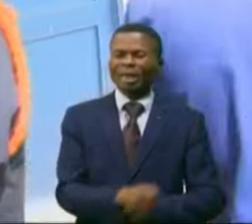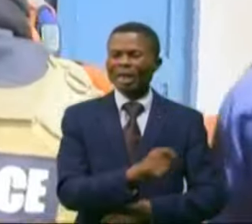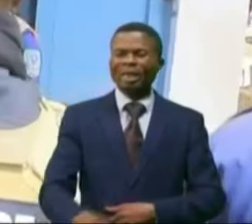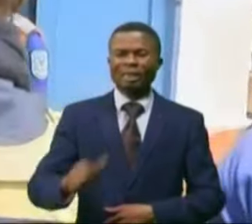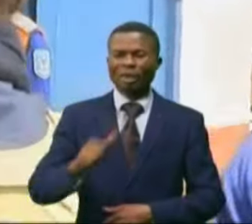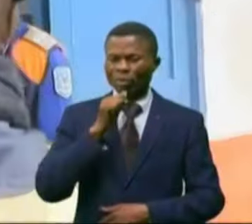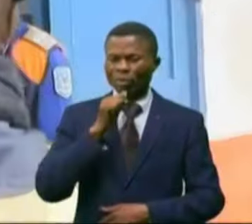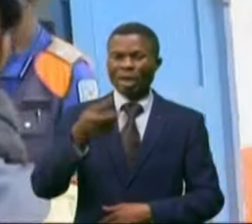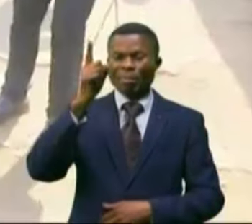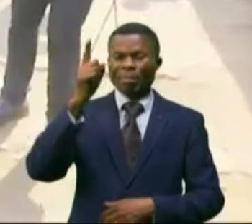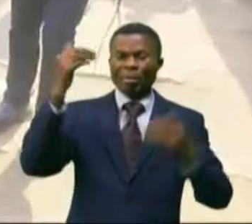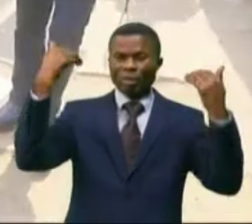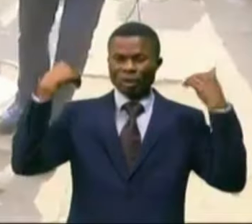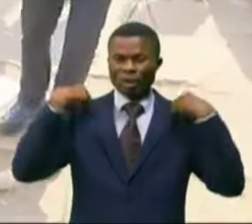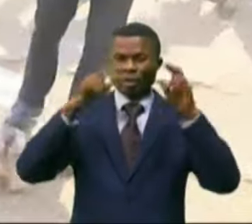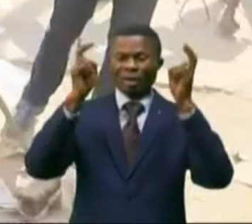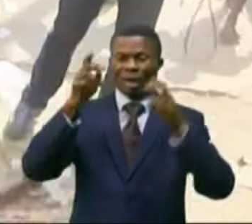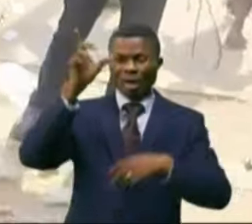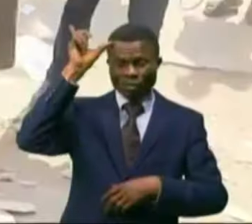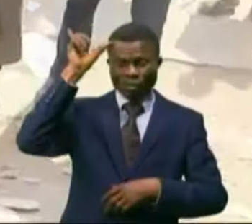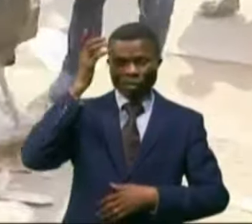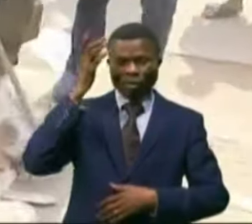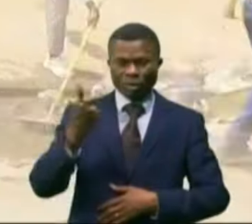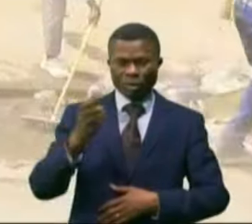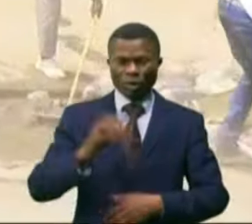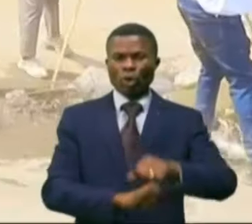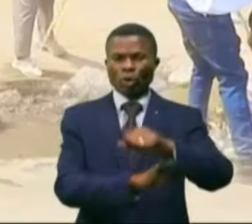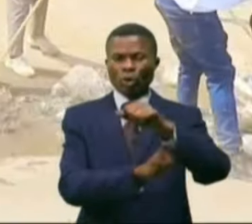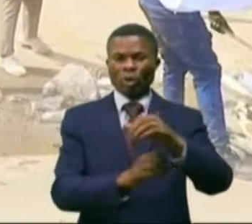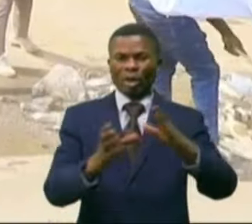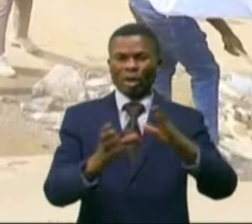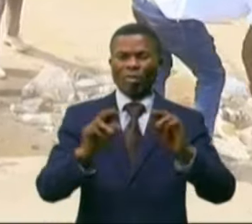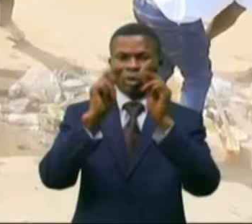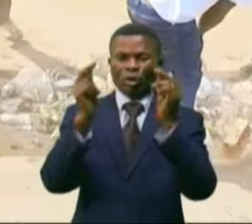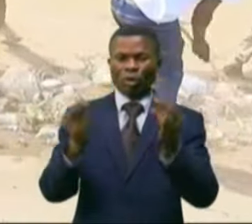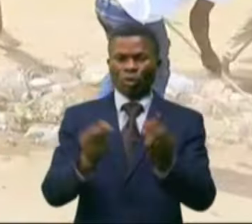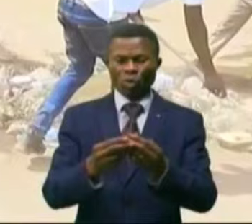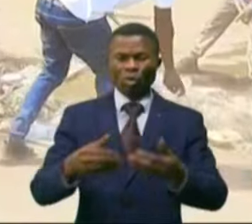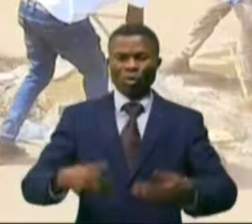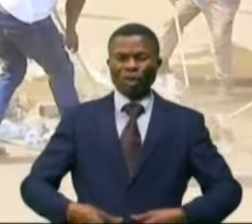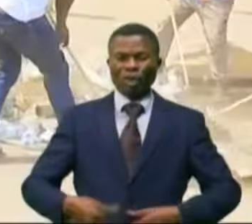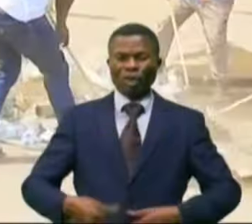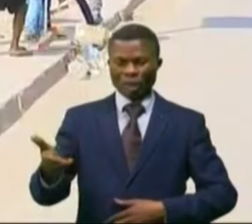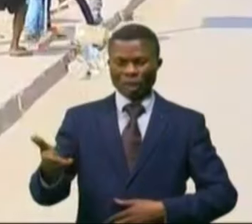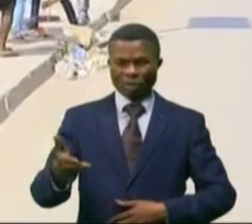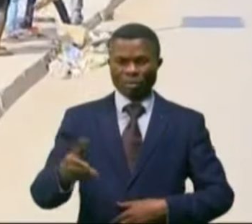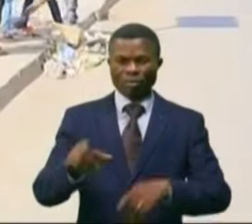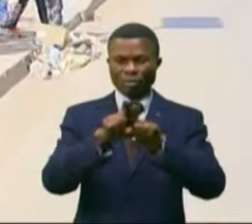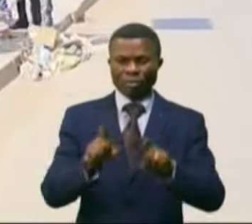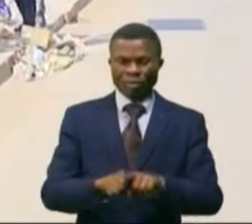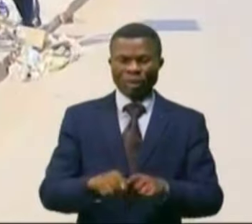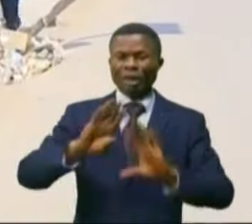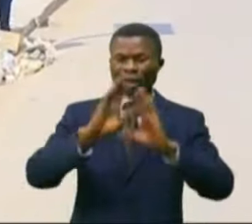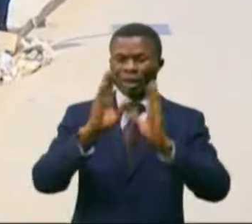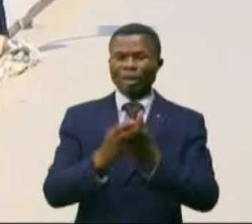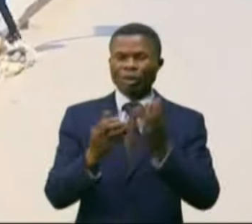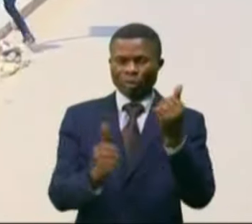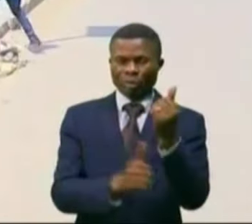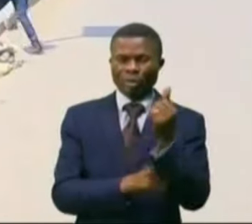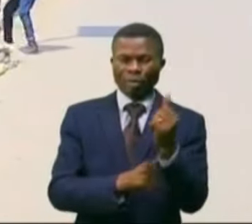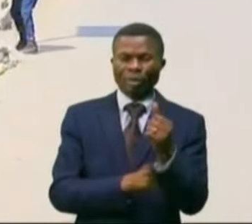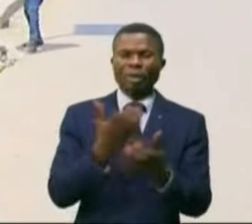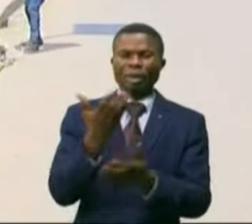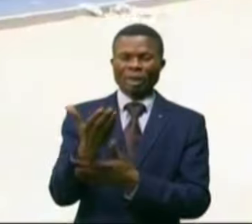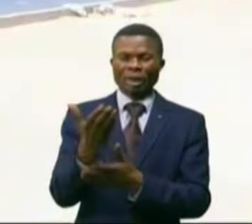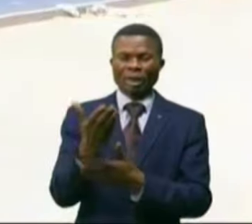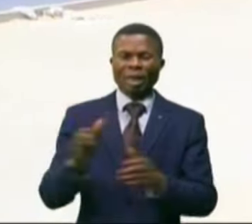des cantonniers du service d'assainissement, appuyée par les mouvements bénévoles des Rastafari ainsi que ses administrés, ont assaini les longs